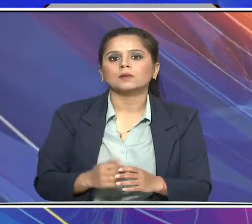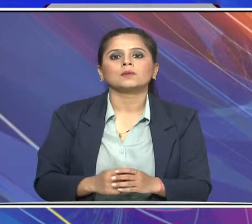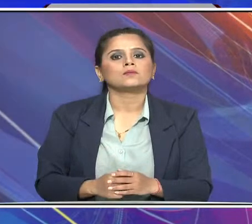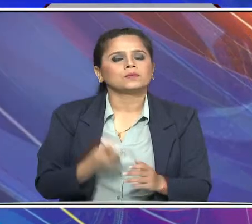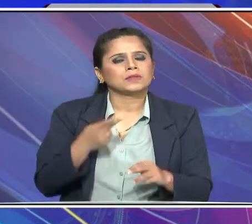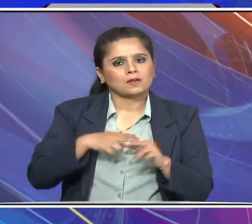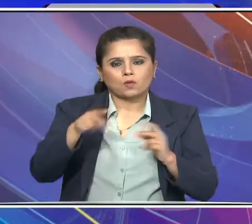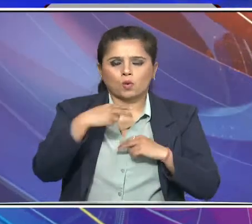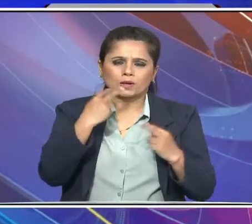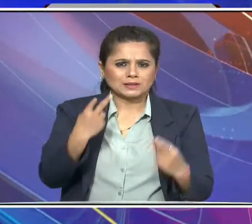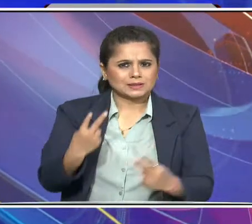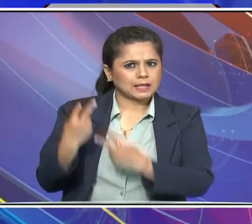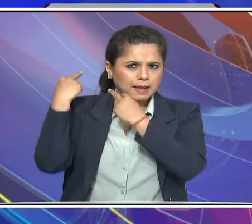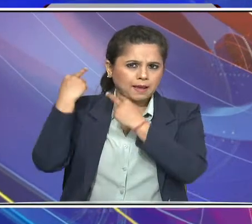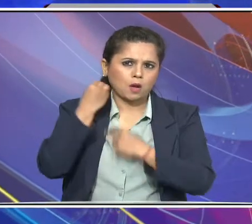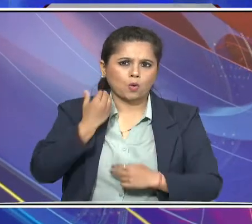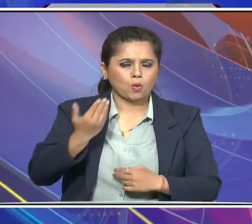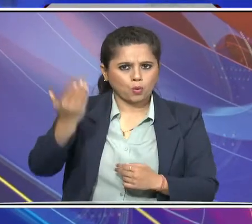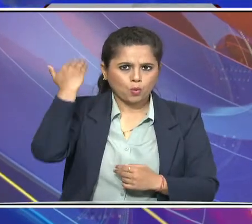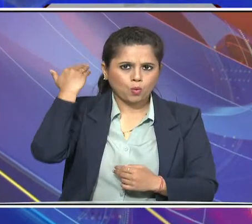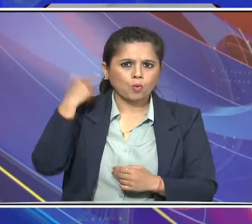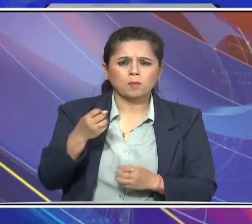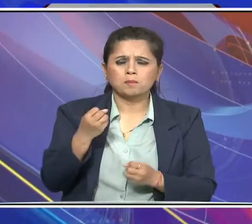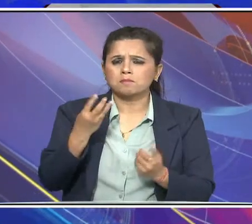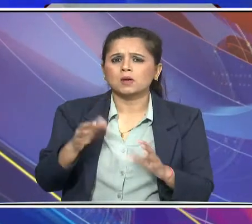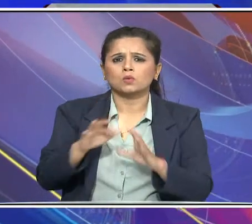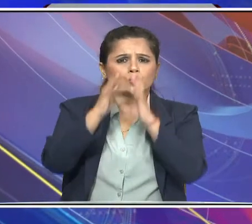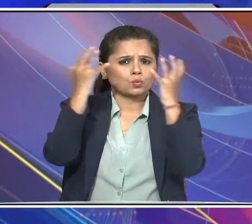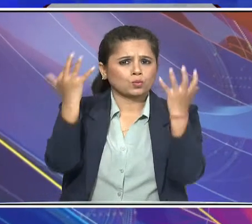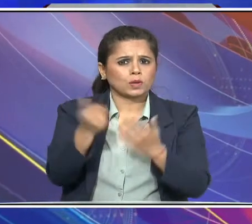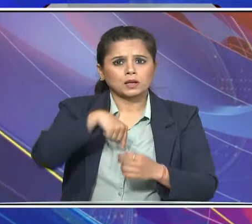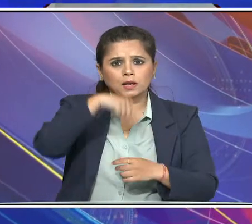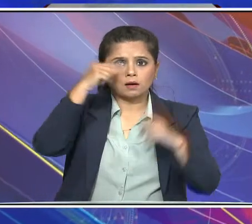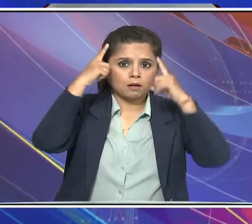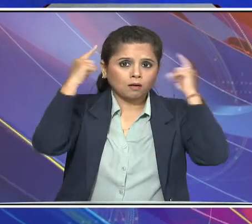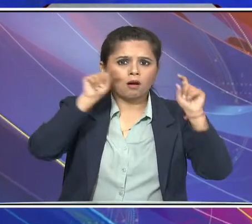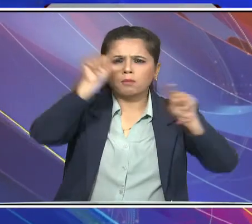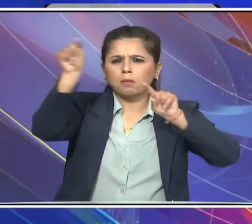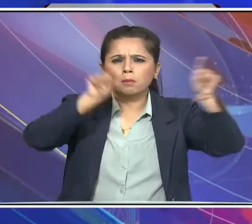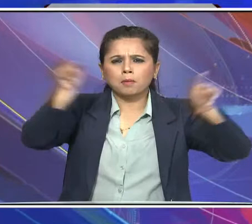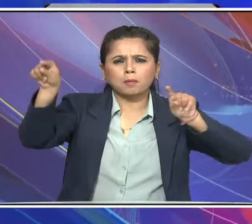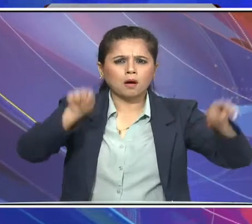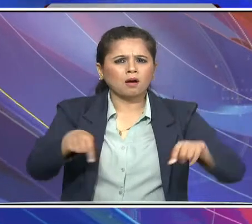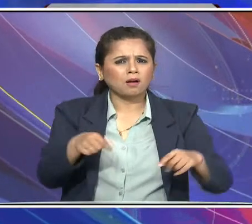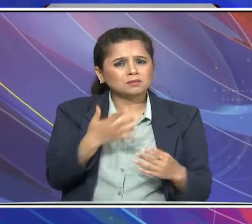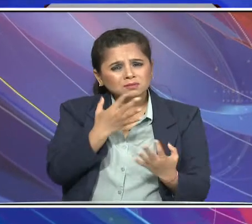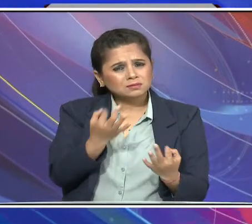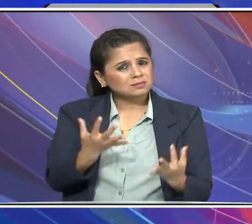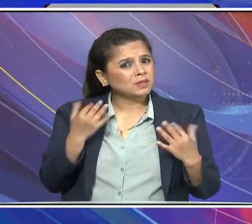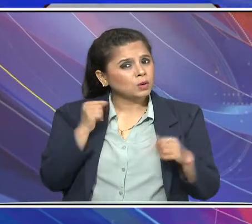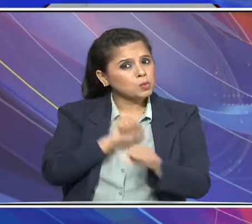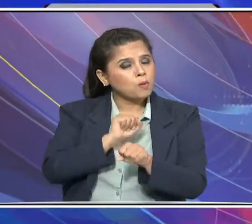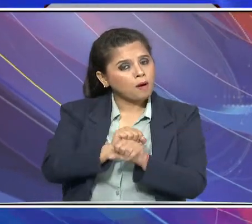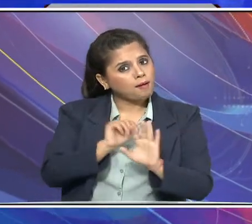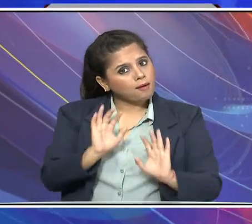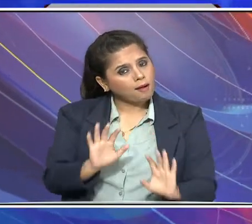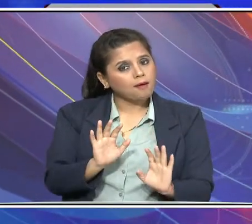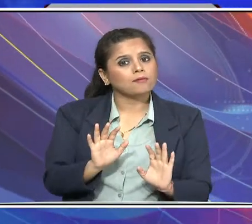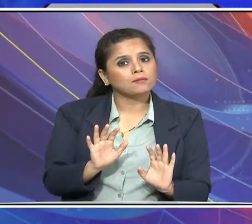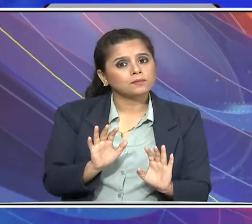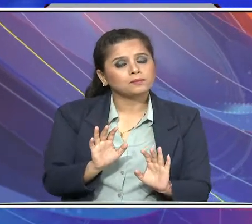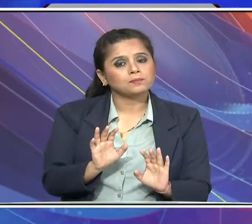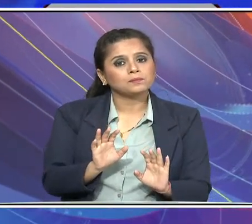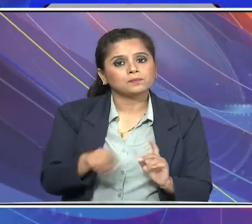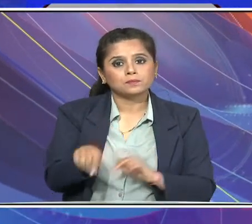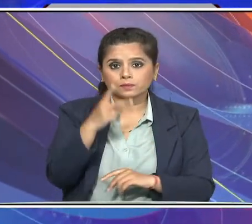आईएफ यू लुक इन डी पेस्ट इन वेरियस पार्ट्स ऑफ डी वर्ल्ड इंडियन नर्स आर डूइंग एन ब्रिलियंट जब और विद डीज नंबर